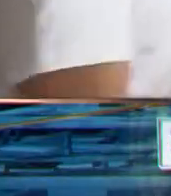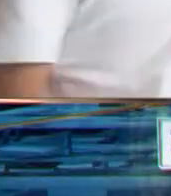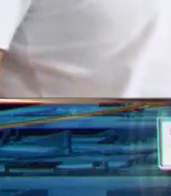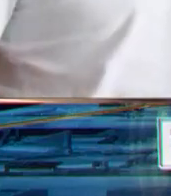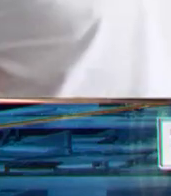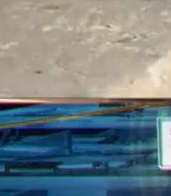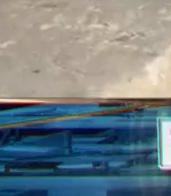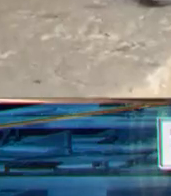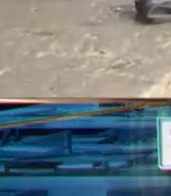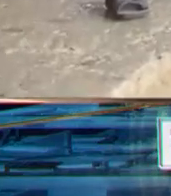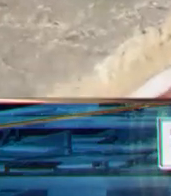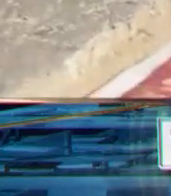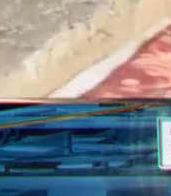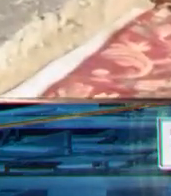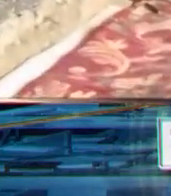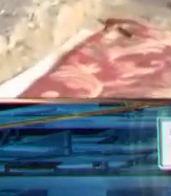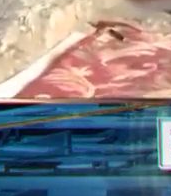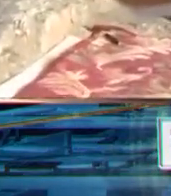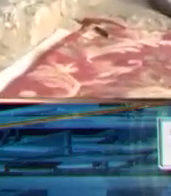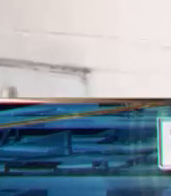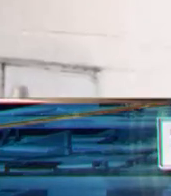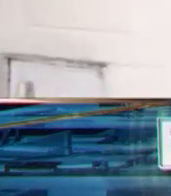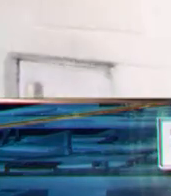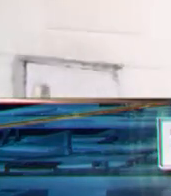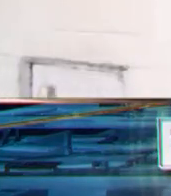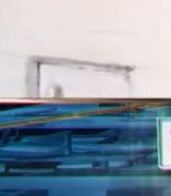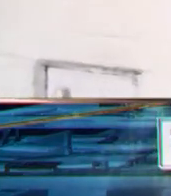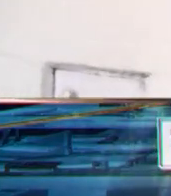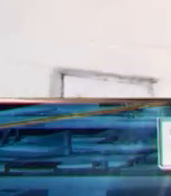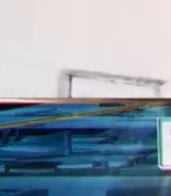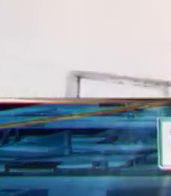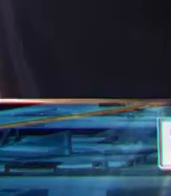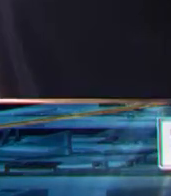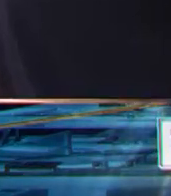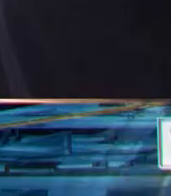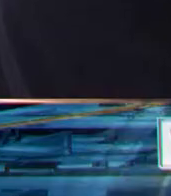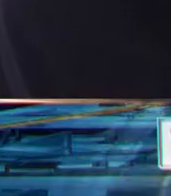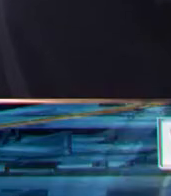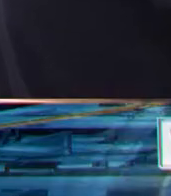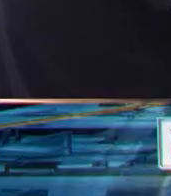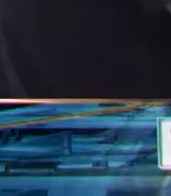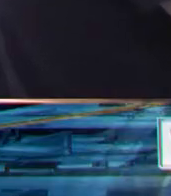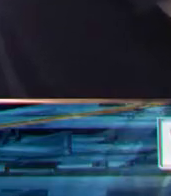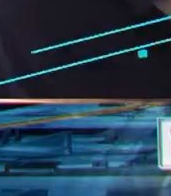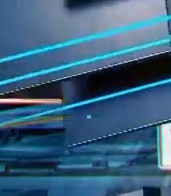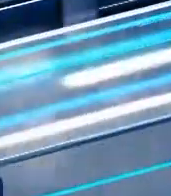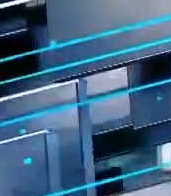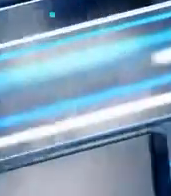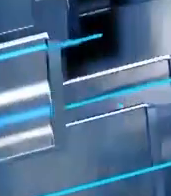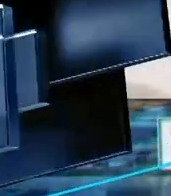Қарекет қайырымдылық қоры тағы да бір отбасын баспаналы етті. Талдықорғандық көпбалалы ананың тауқыметі таусылды.